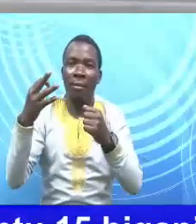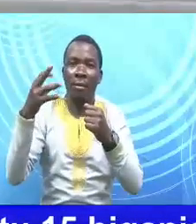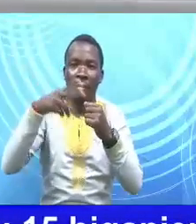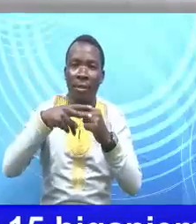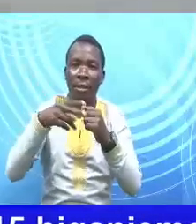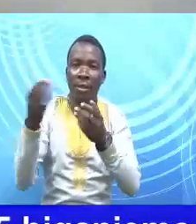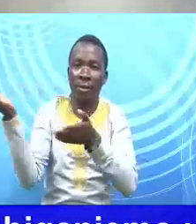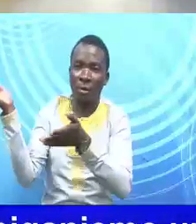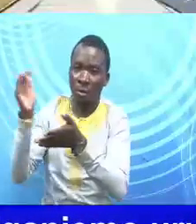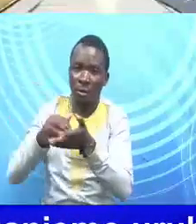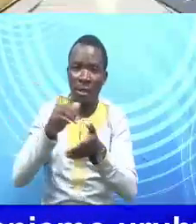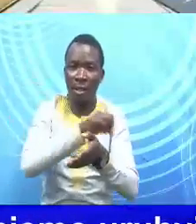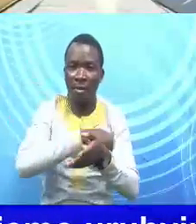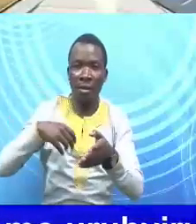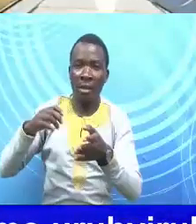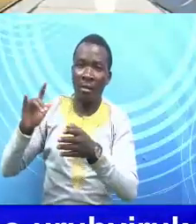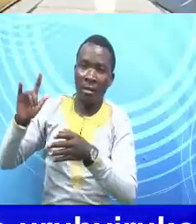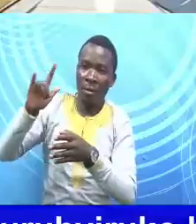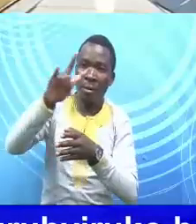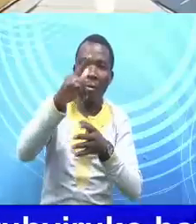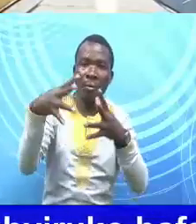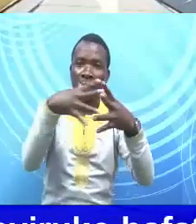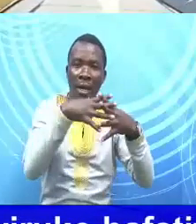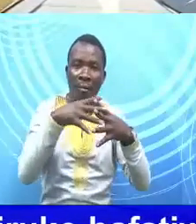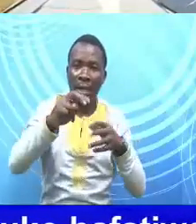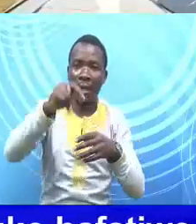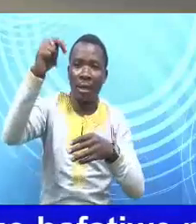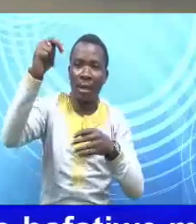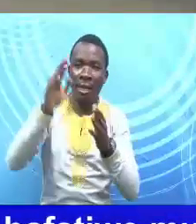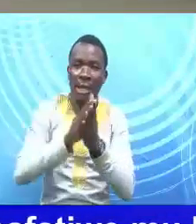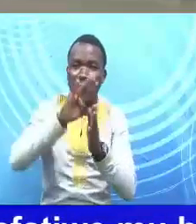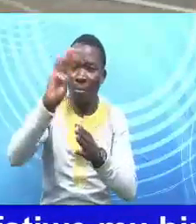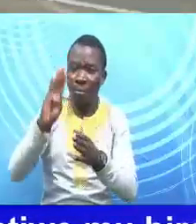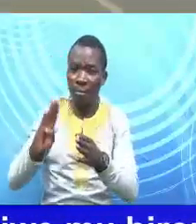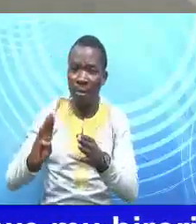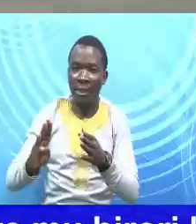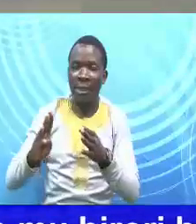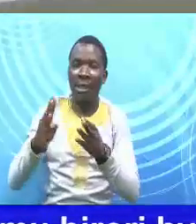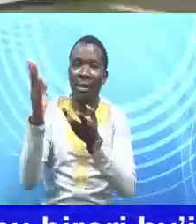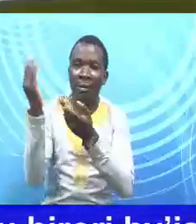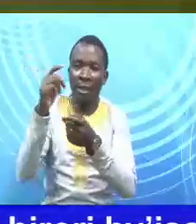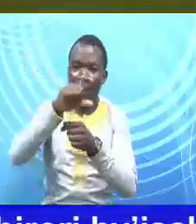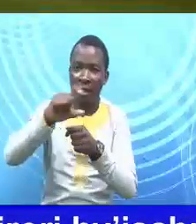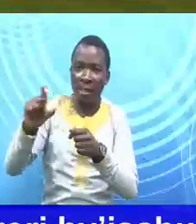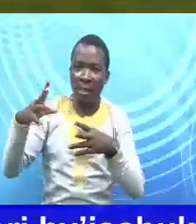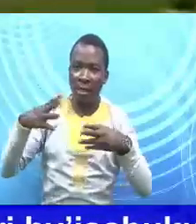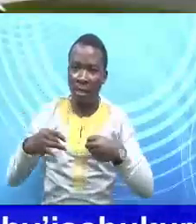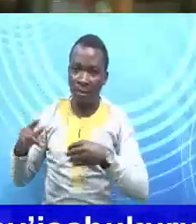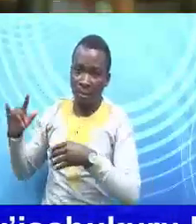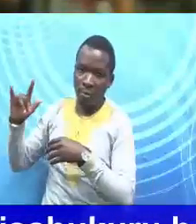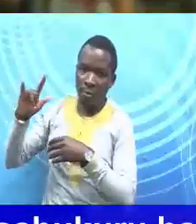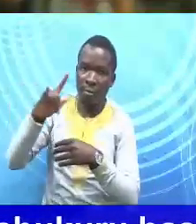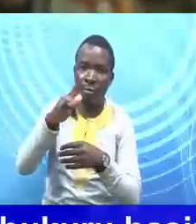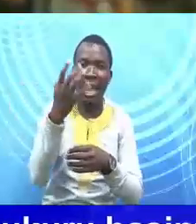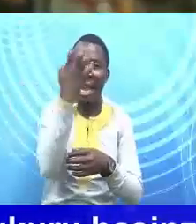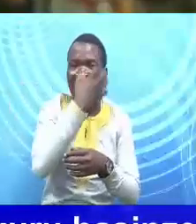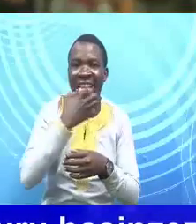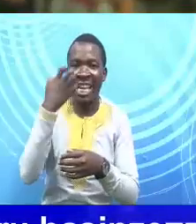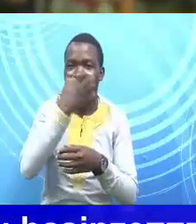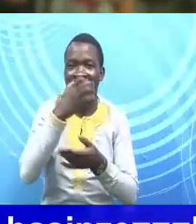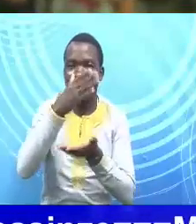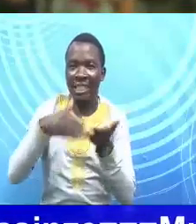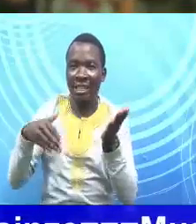kwemerwa kuguruka muri Amerika y'Uguru ndetse na Brazil ndetse biteganyije ko muri iki cyumweru zemerwa no kuguruka ku mugabane w'u Burayi amwe